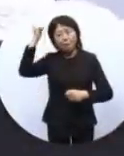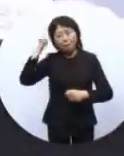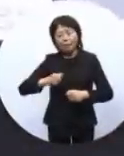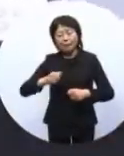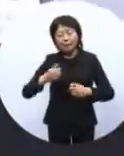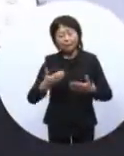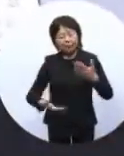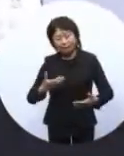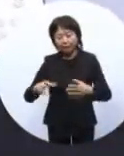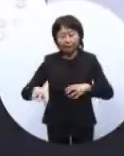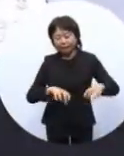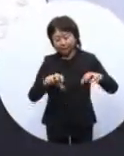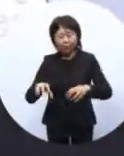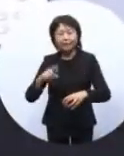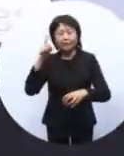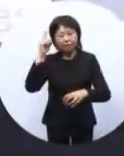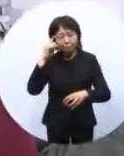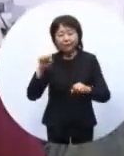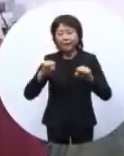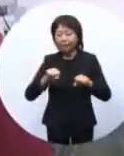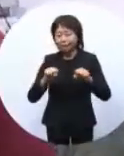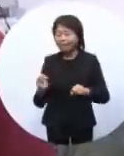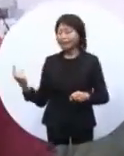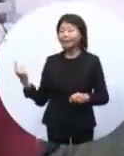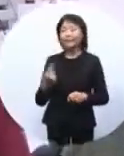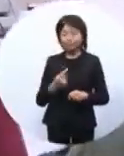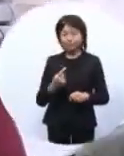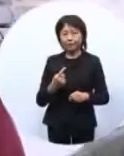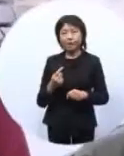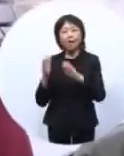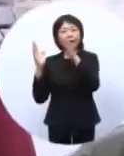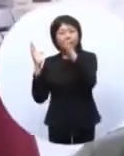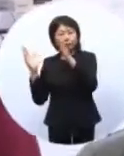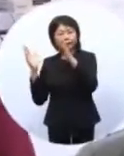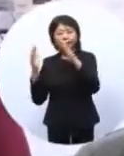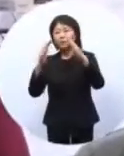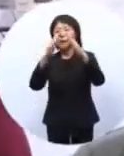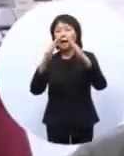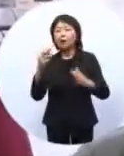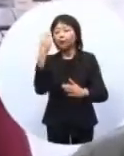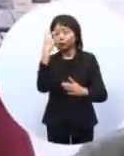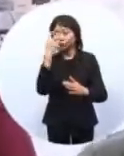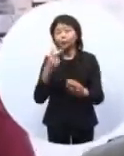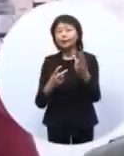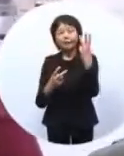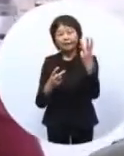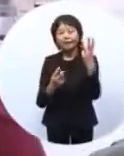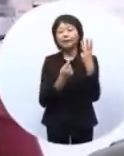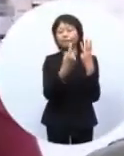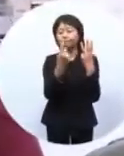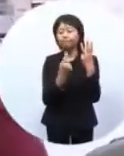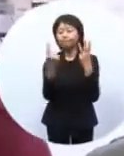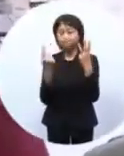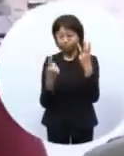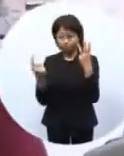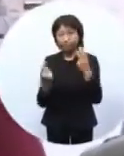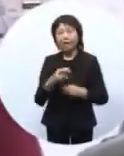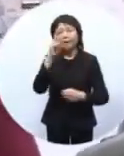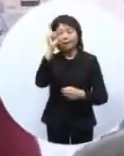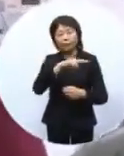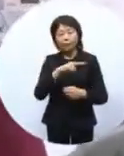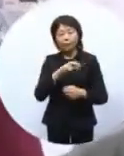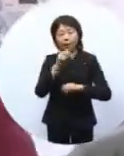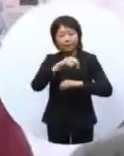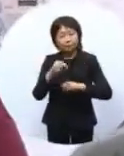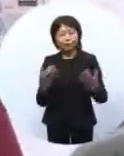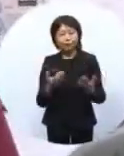って頑張ってきてます。午前中に家屋調査3件行きまして、午後はデスクワークを